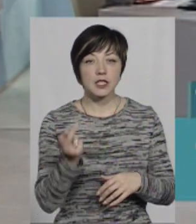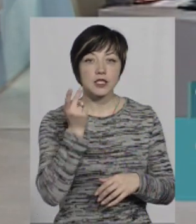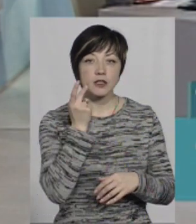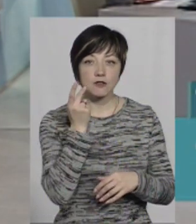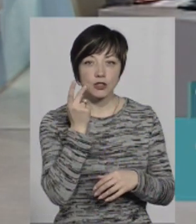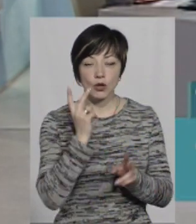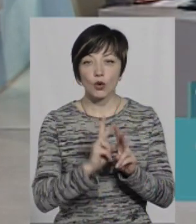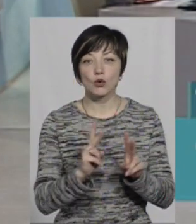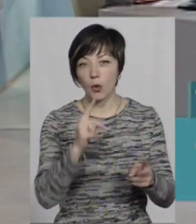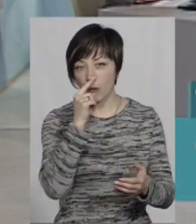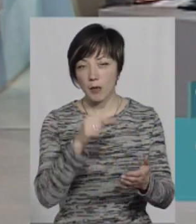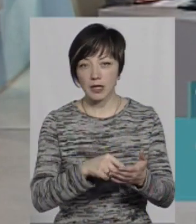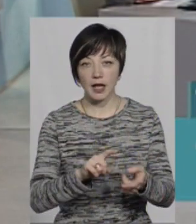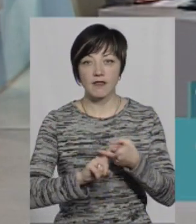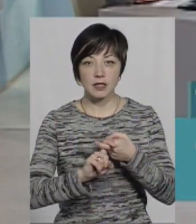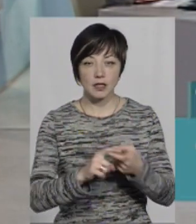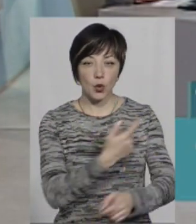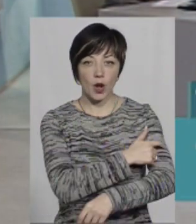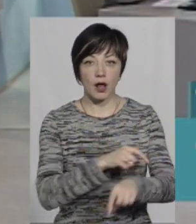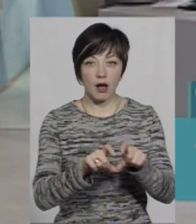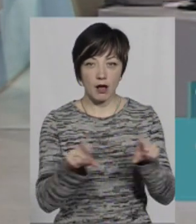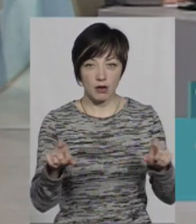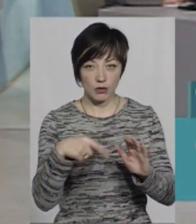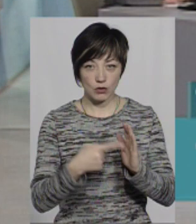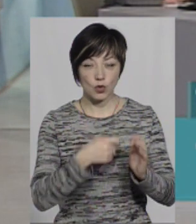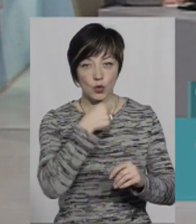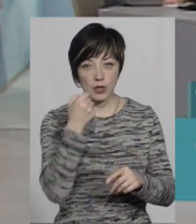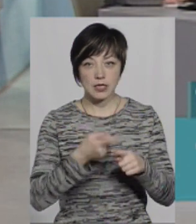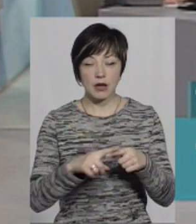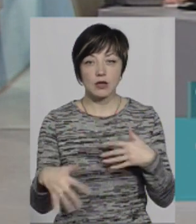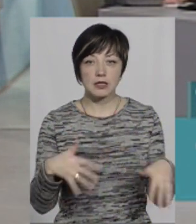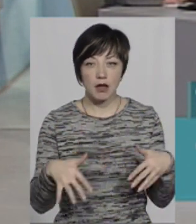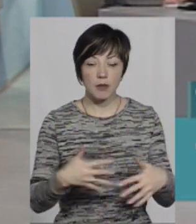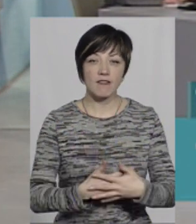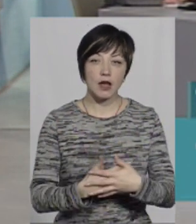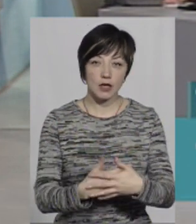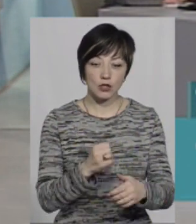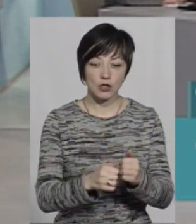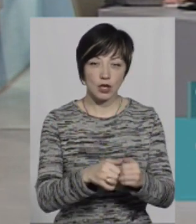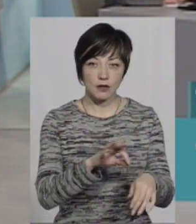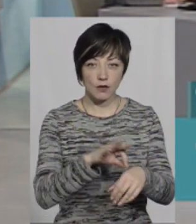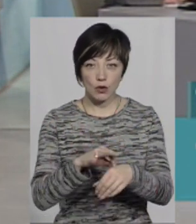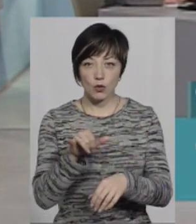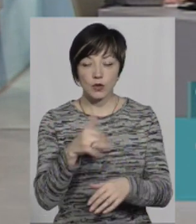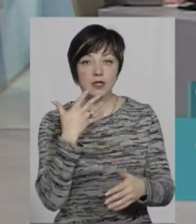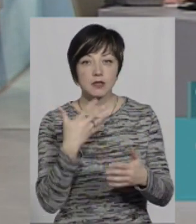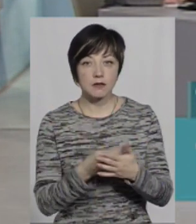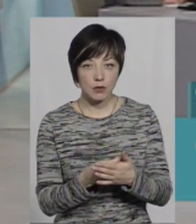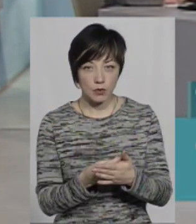завжди от, хто попадає в інфекційну лікарню дорослих, це ослаблені, вагітні часто хворіють, в них